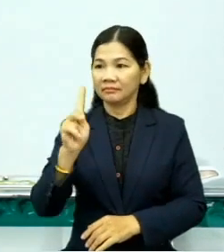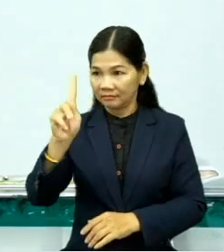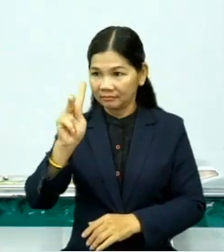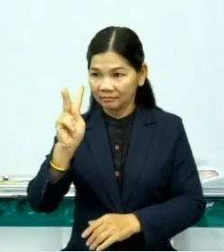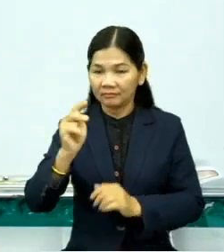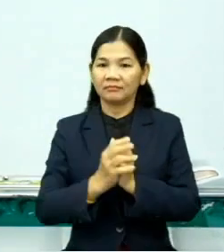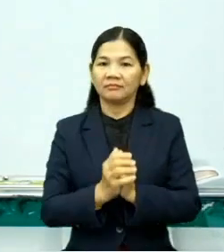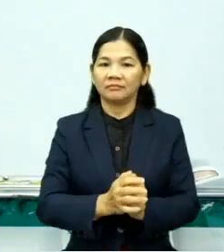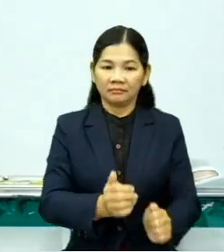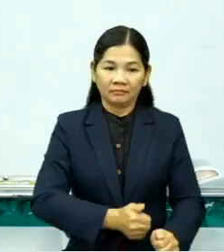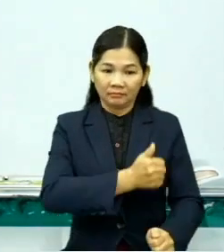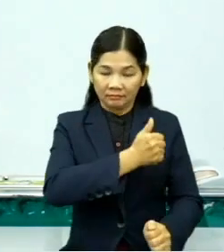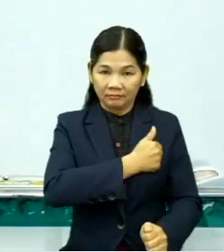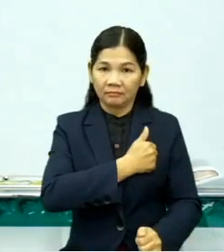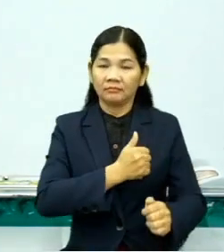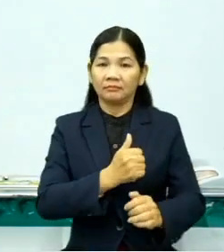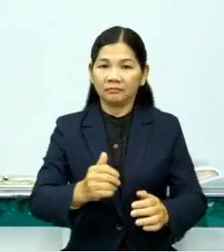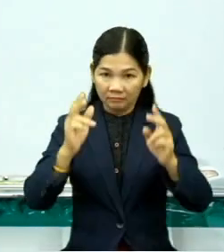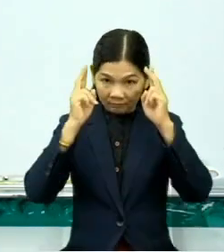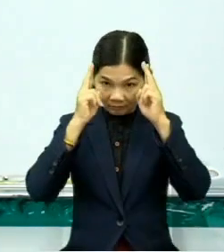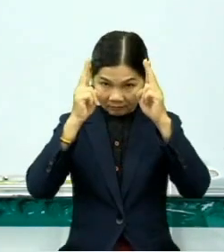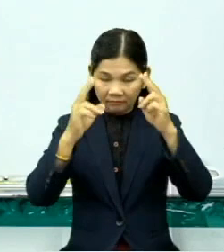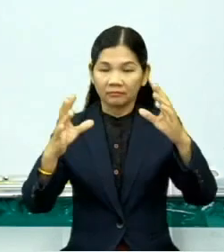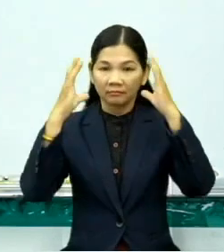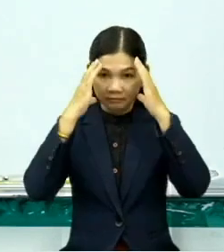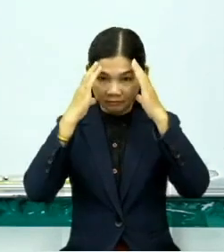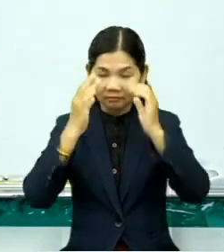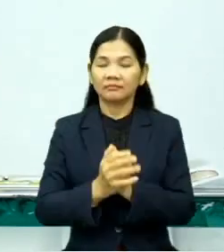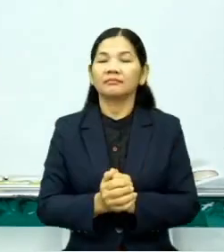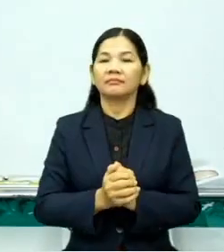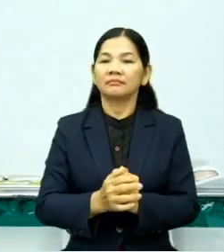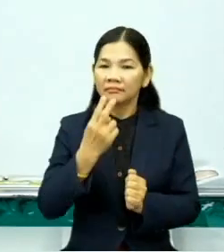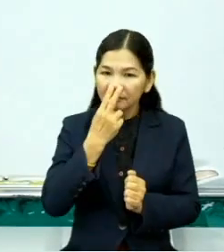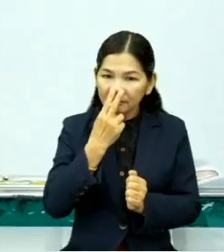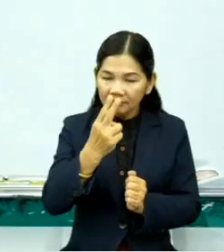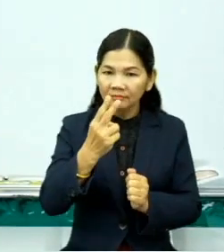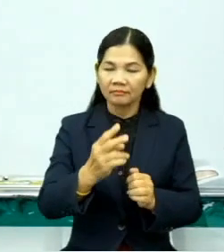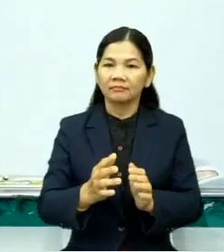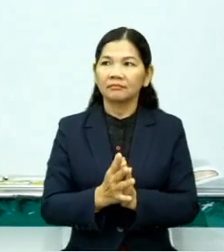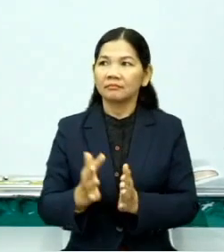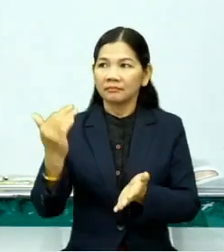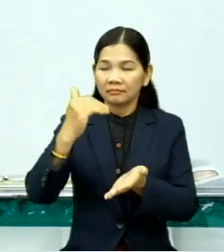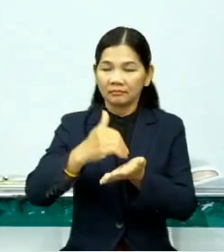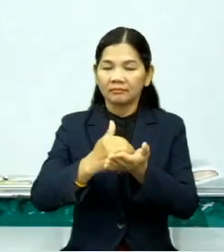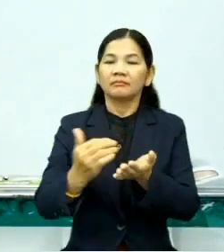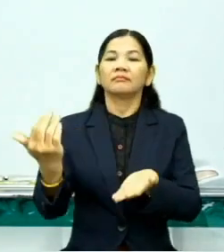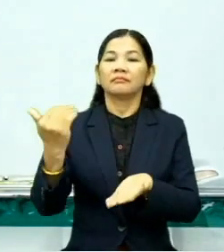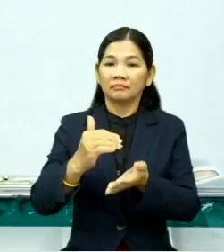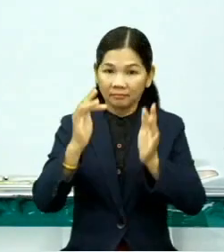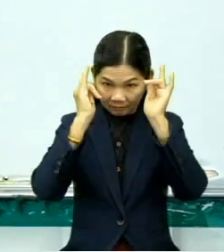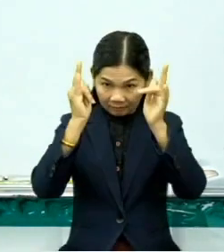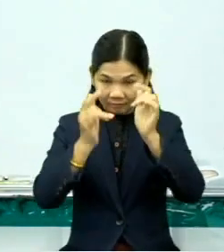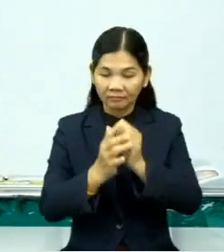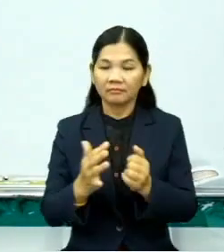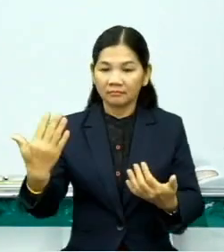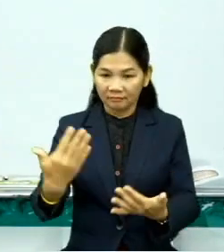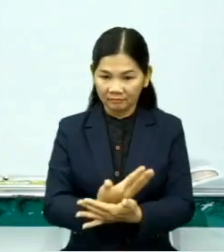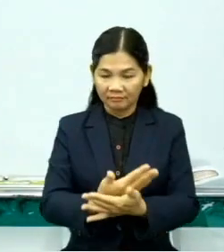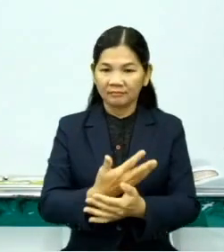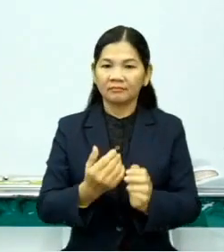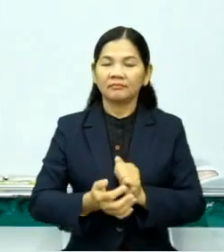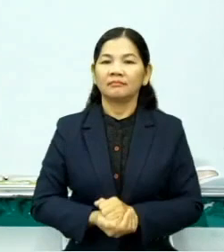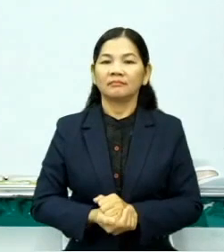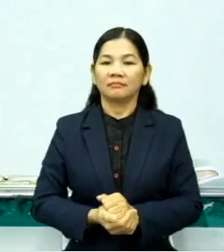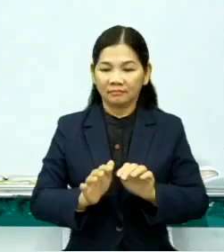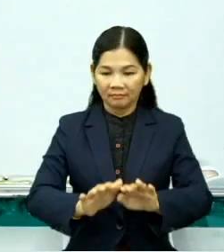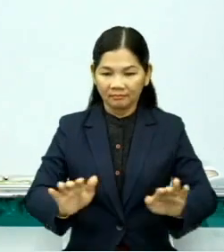bị sai cứ pay play ca rồi bọc ra xuống ọp rúm nè con nế chẳng con ai tam đàn tu sản ca bằng riêng là bà nè cử chà chị thamay mà đoàn tiệt